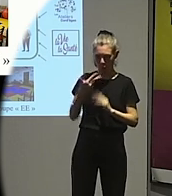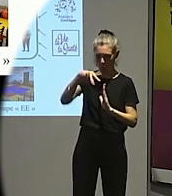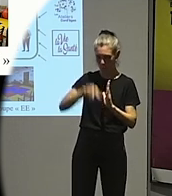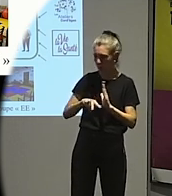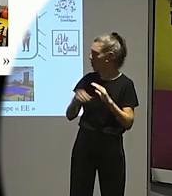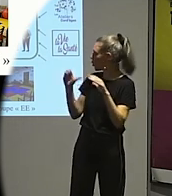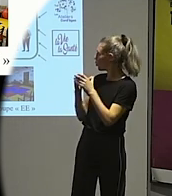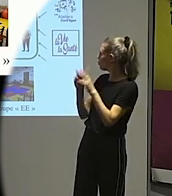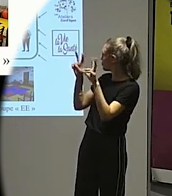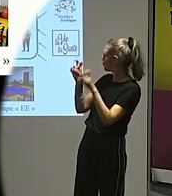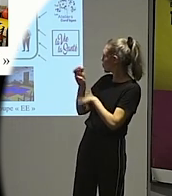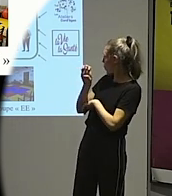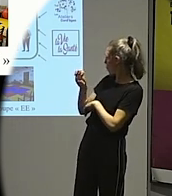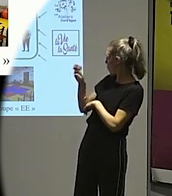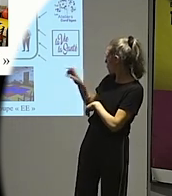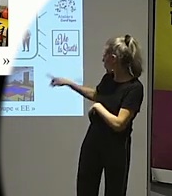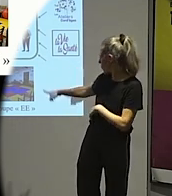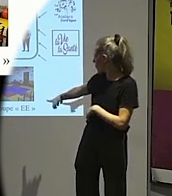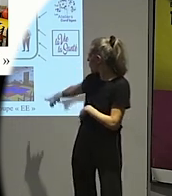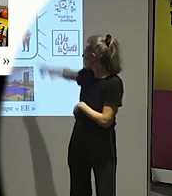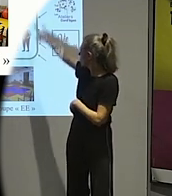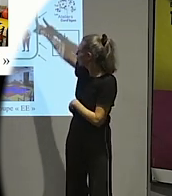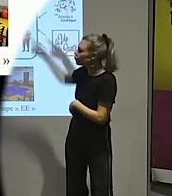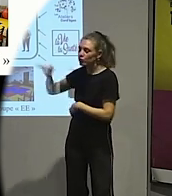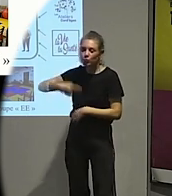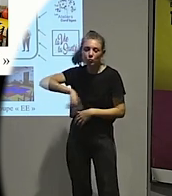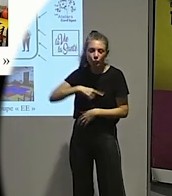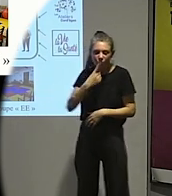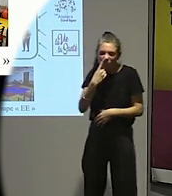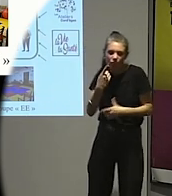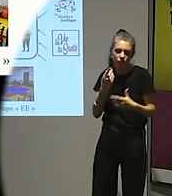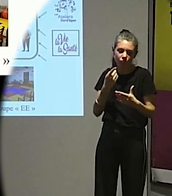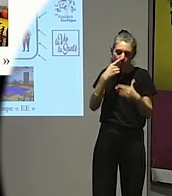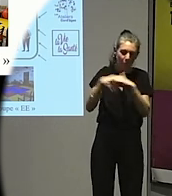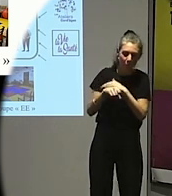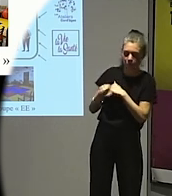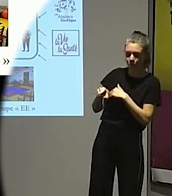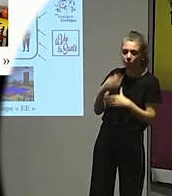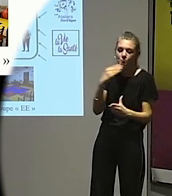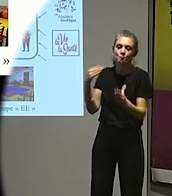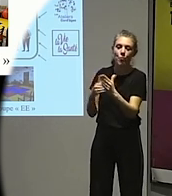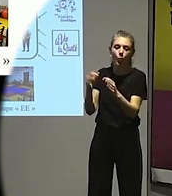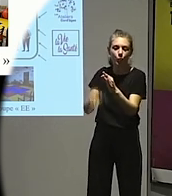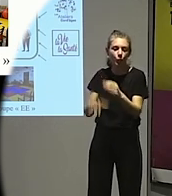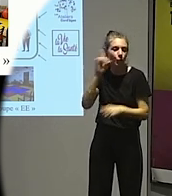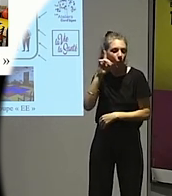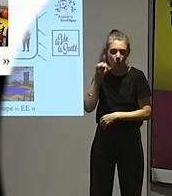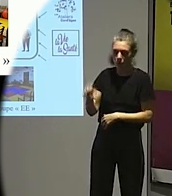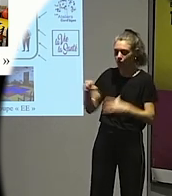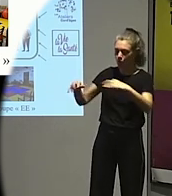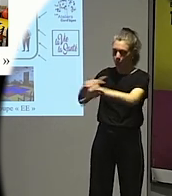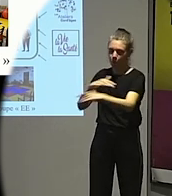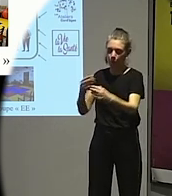vous le voyez écrit, le groupe environnement enrichi, qu'on observerait les plus gros bénéfices grâce à l'environnement qui